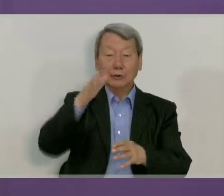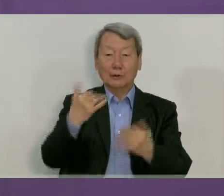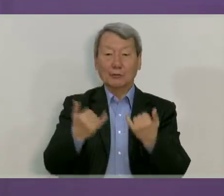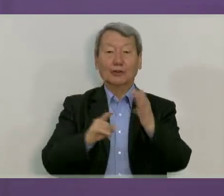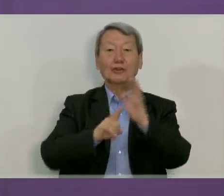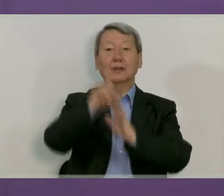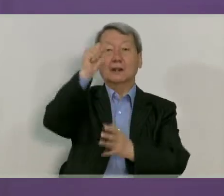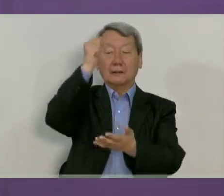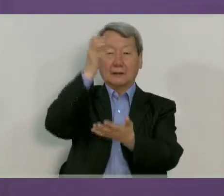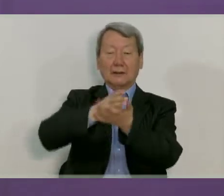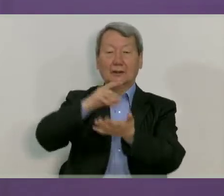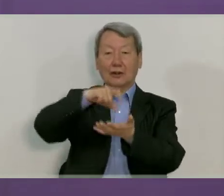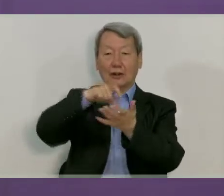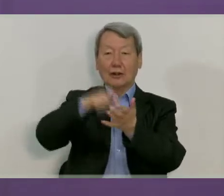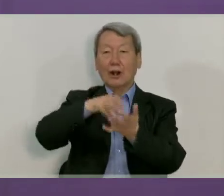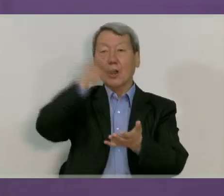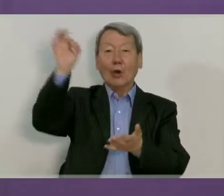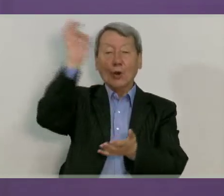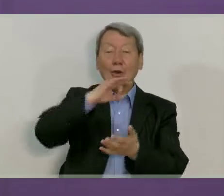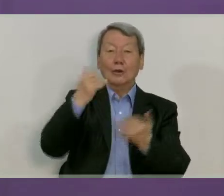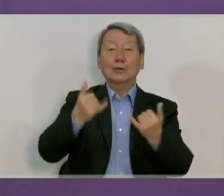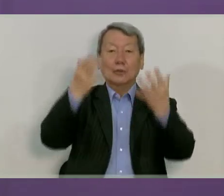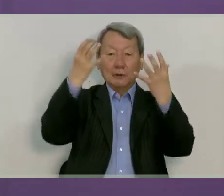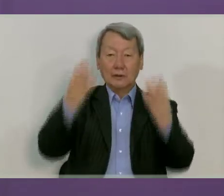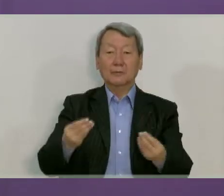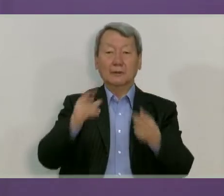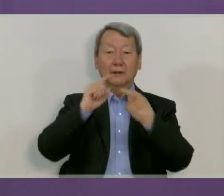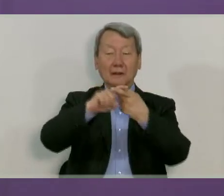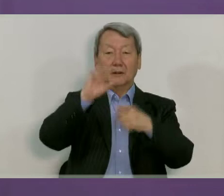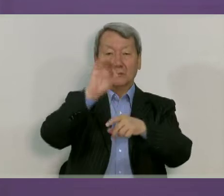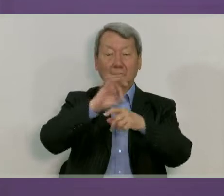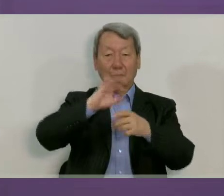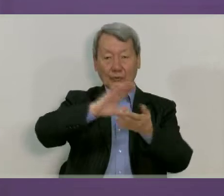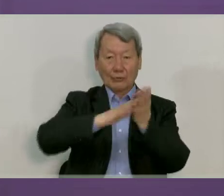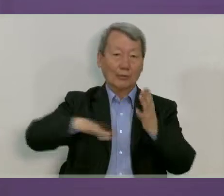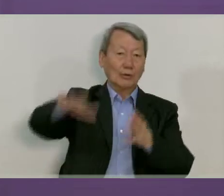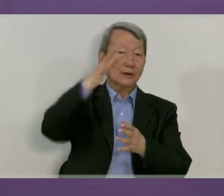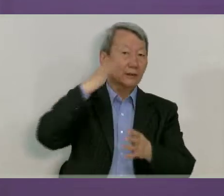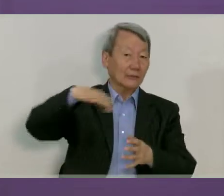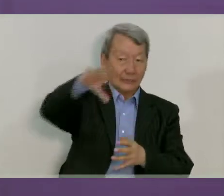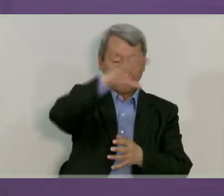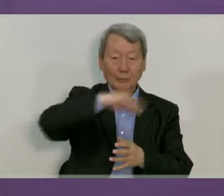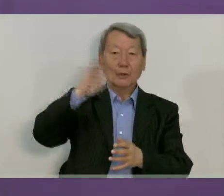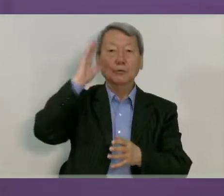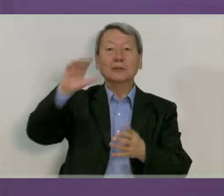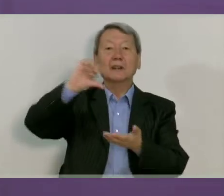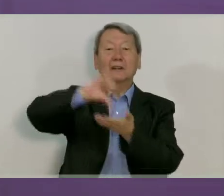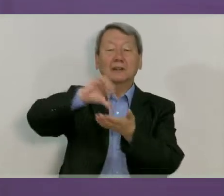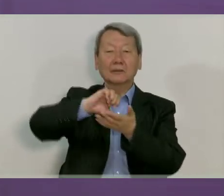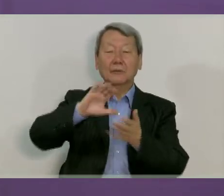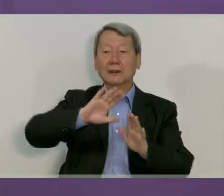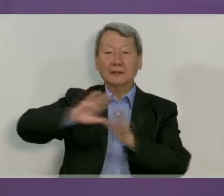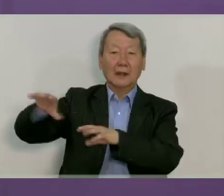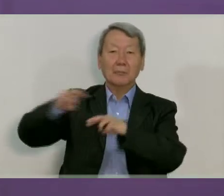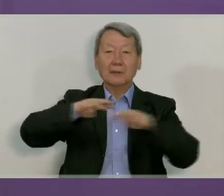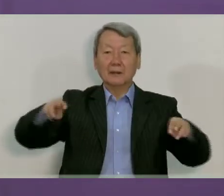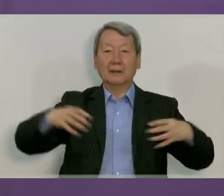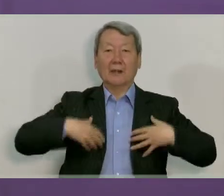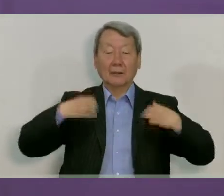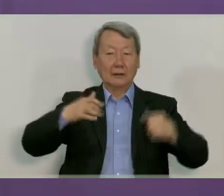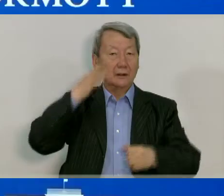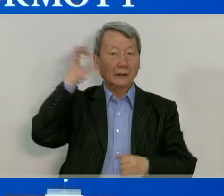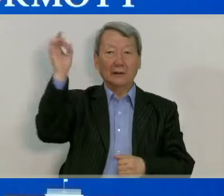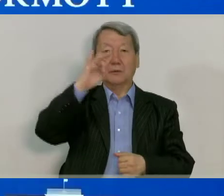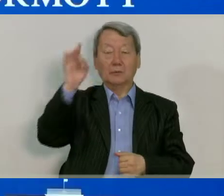брифинг в пресс-центре республиканского штаба. О сегодняшней эпидемиологической ситуации в Кыргызстане расскажет заместитель министра